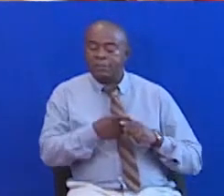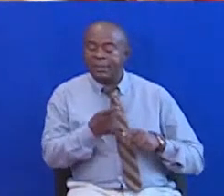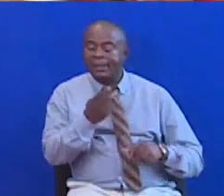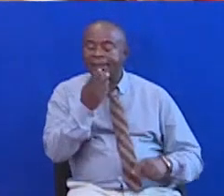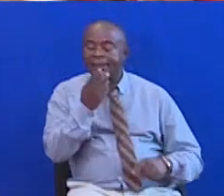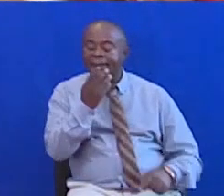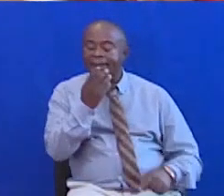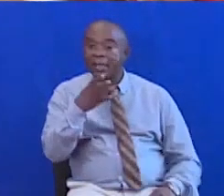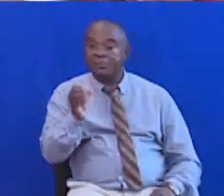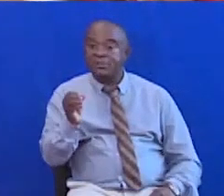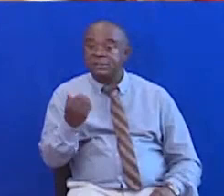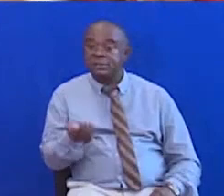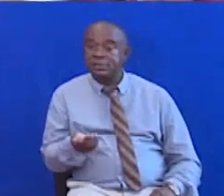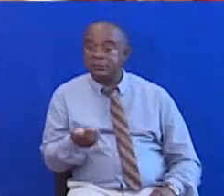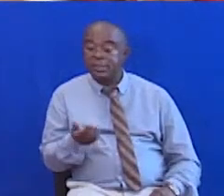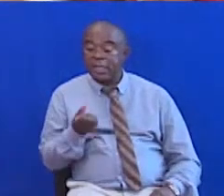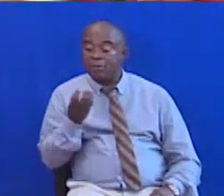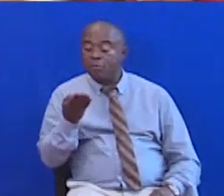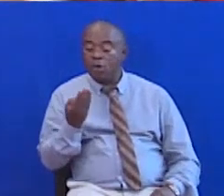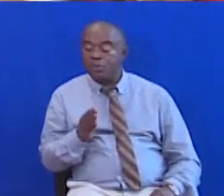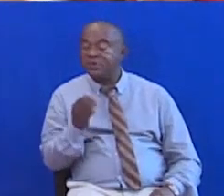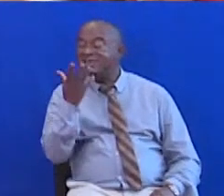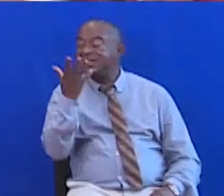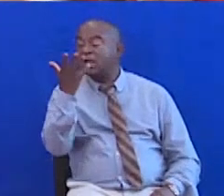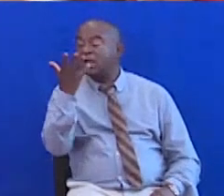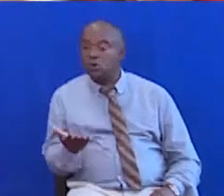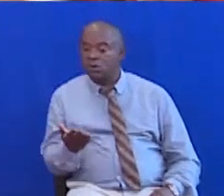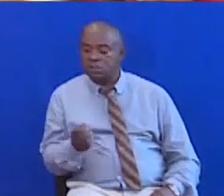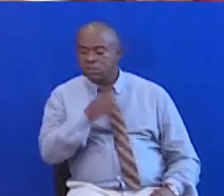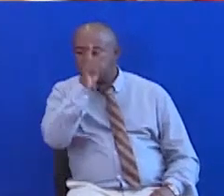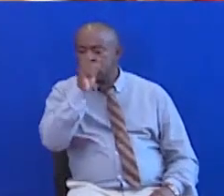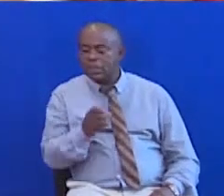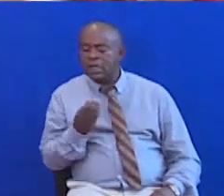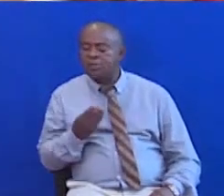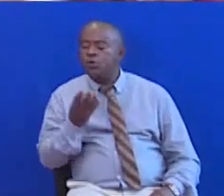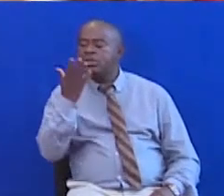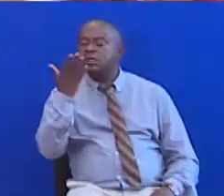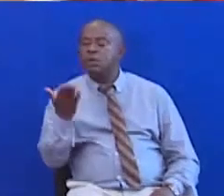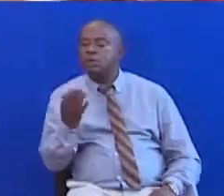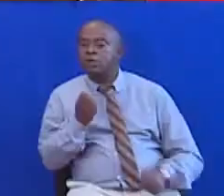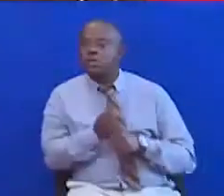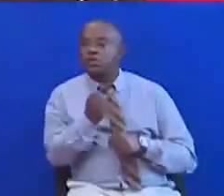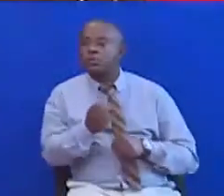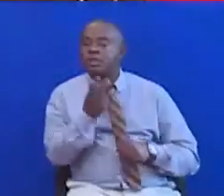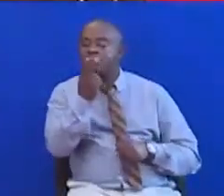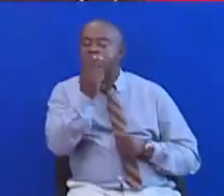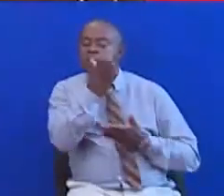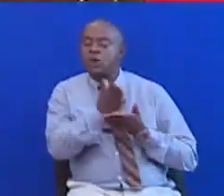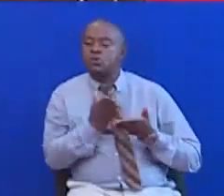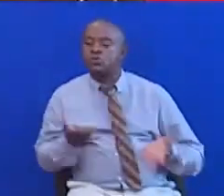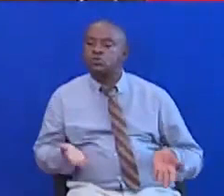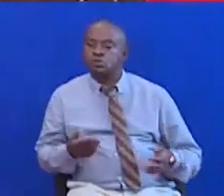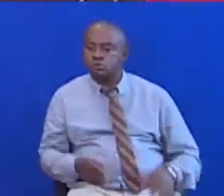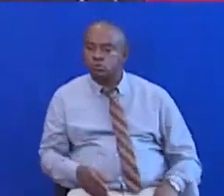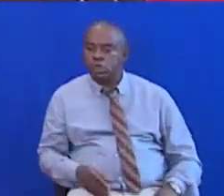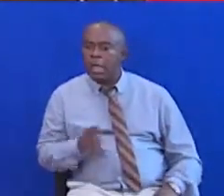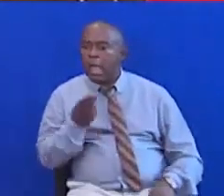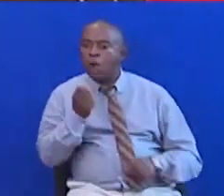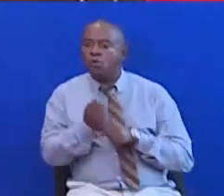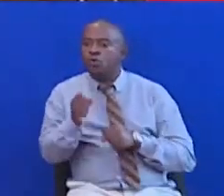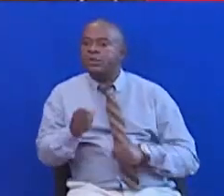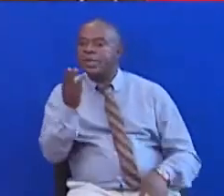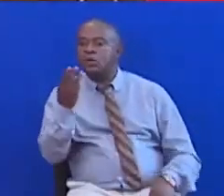450 imepewa bilioni tano. Sasa bilioni tano ni kilometa mbili na nusu ama kilometa